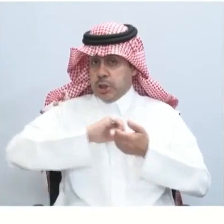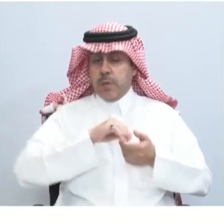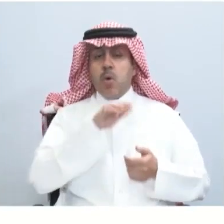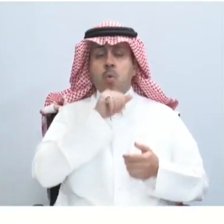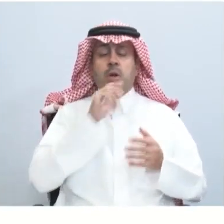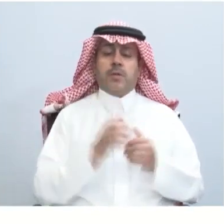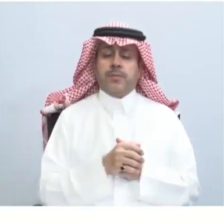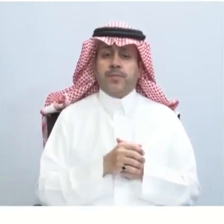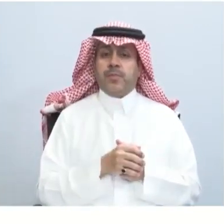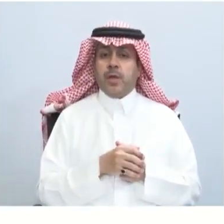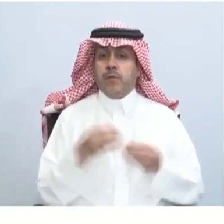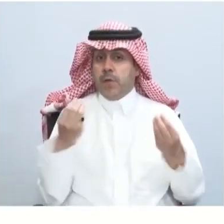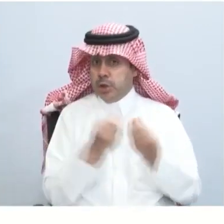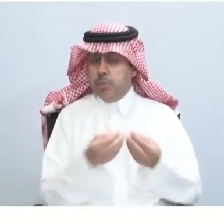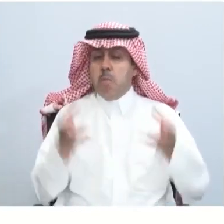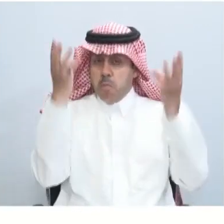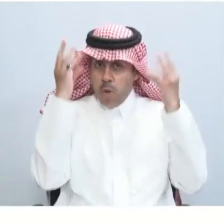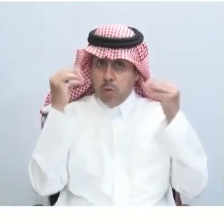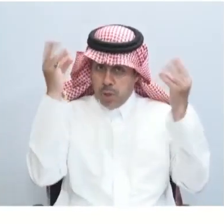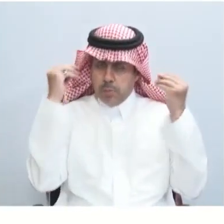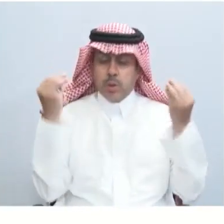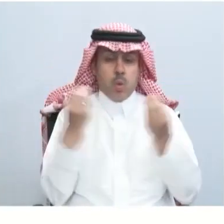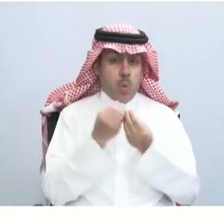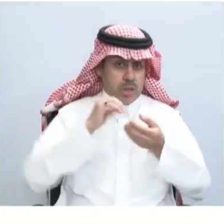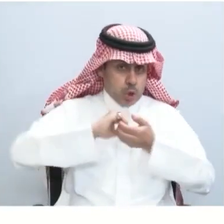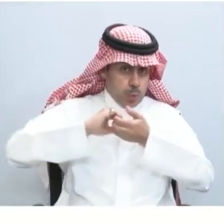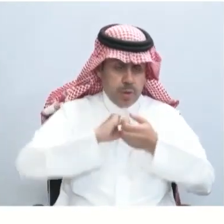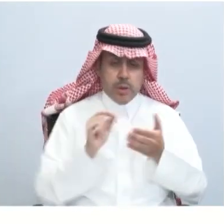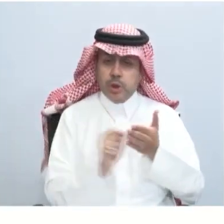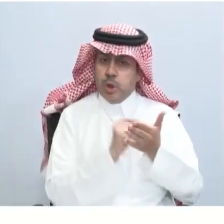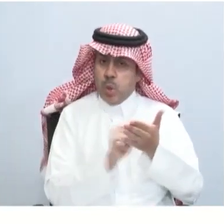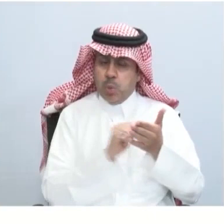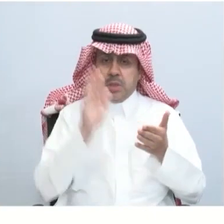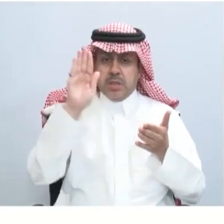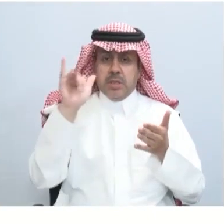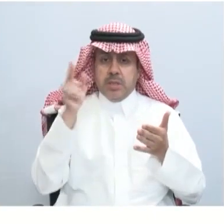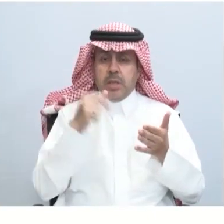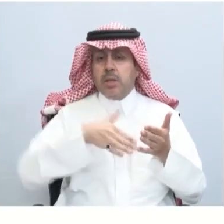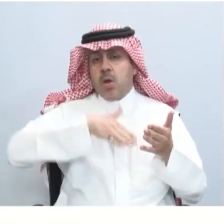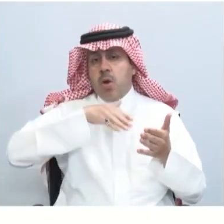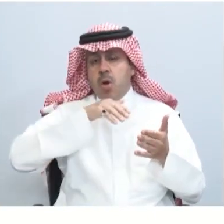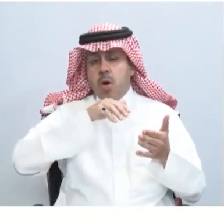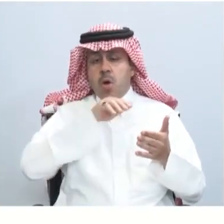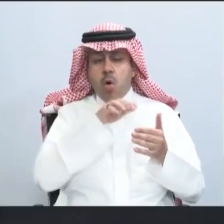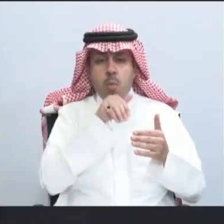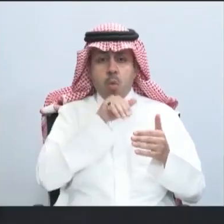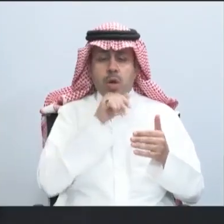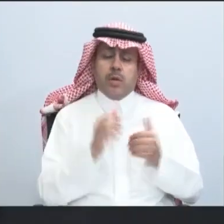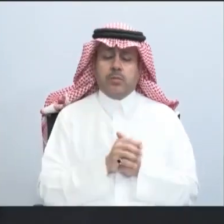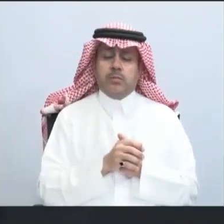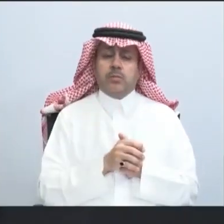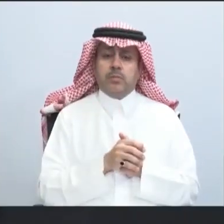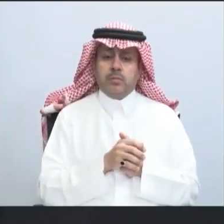فاجمع معلوماتك ومعلومات زملائك ودون سيرته رضي الله عنه سيره ابي هريره سبق لنا ذكره تلكم